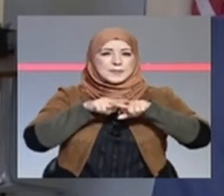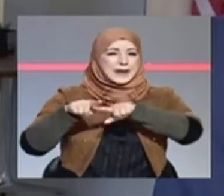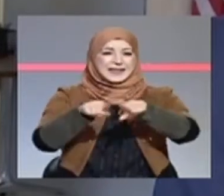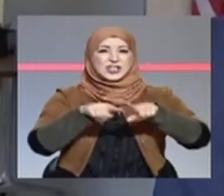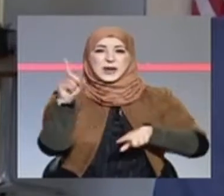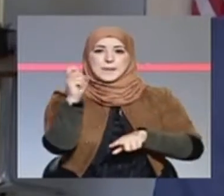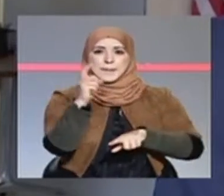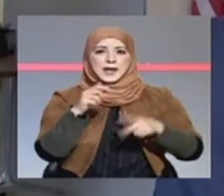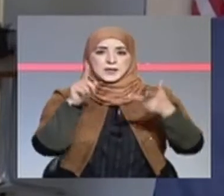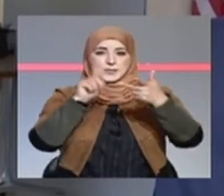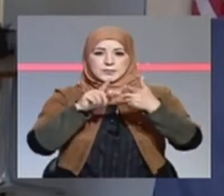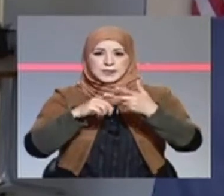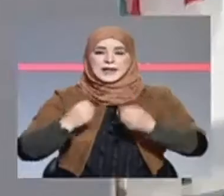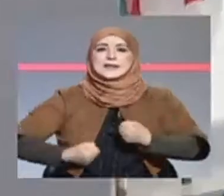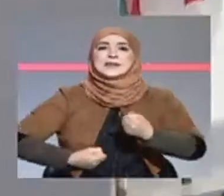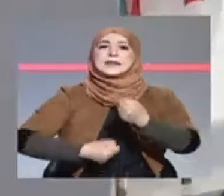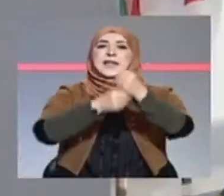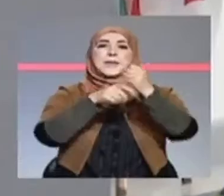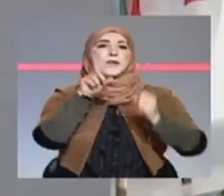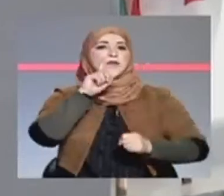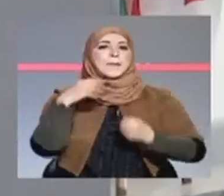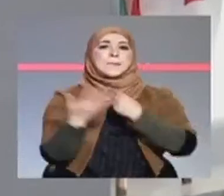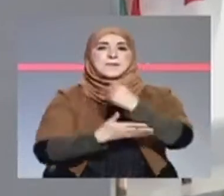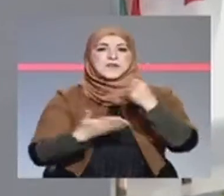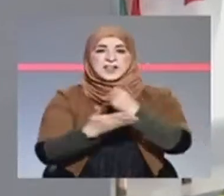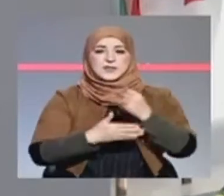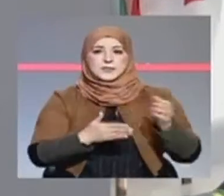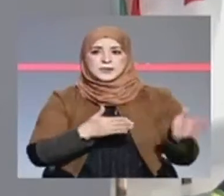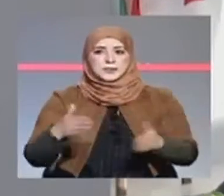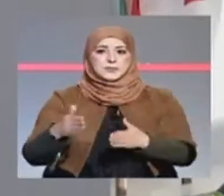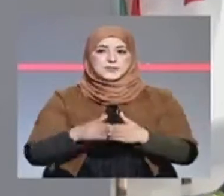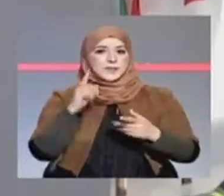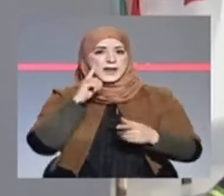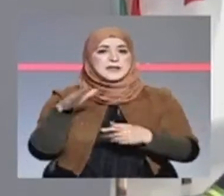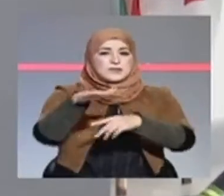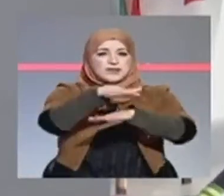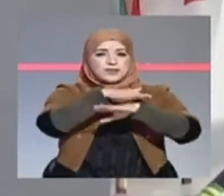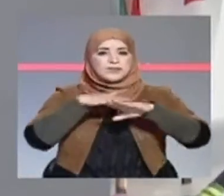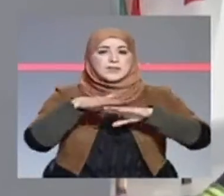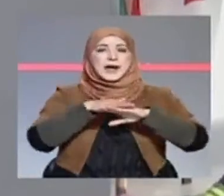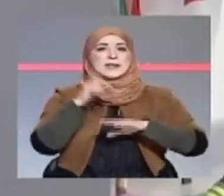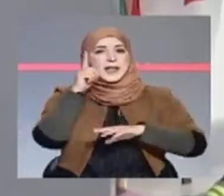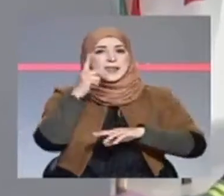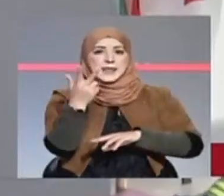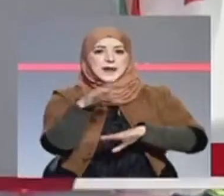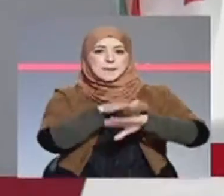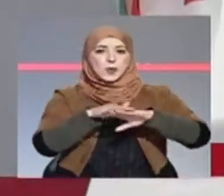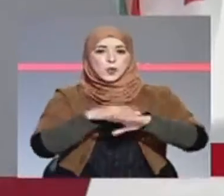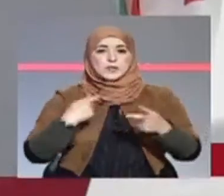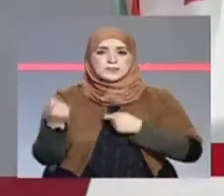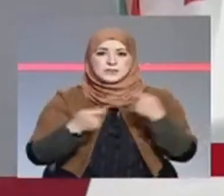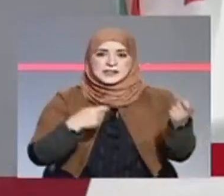دعم المراه الريفيه تغطي ثلاثه ميادين التجاره والنقل والمائه